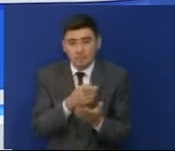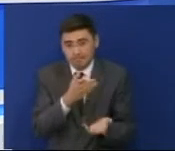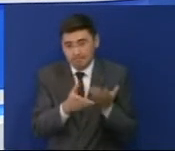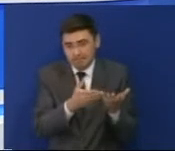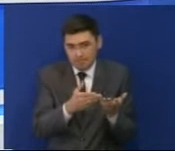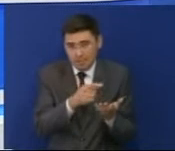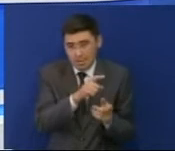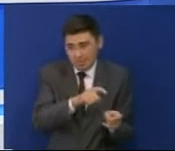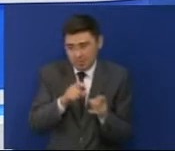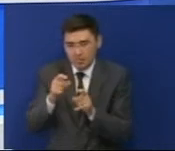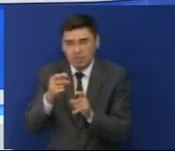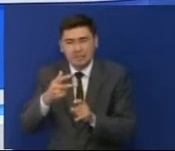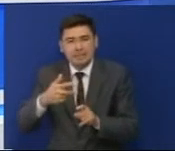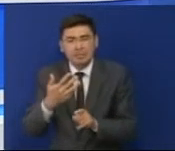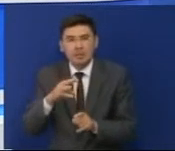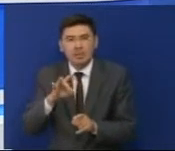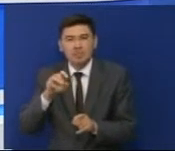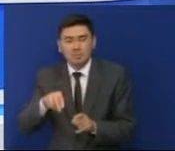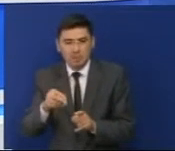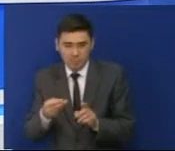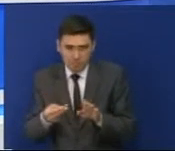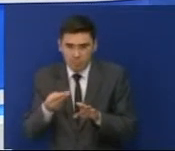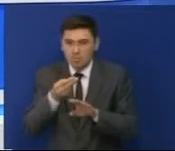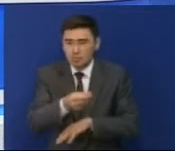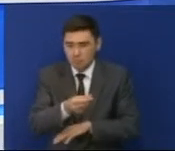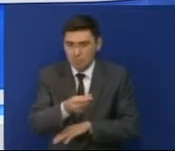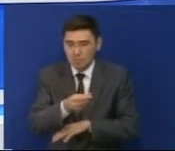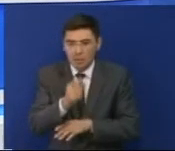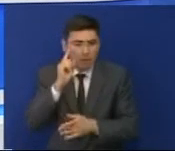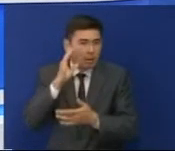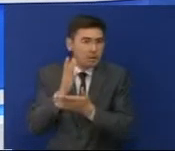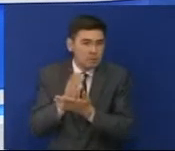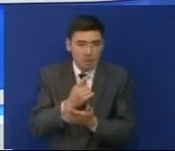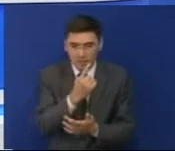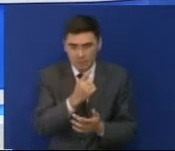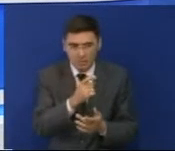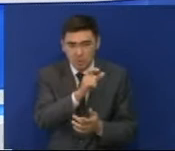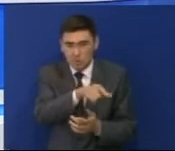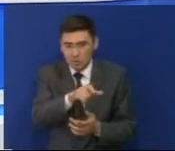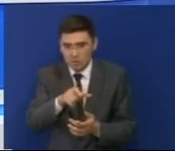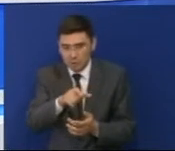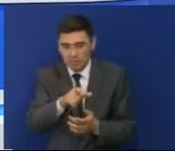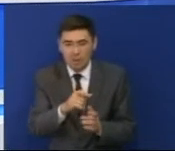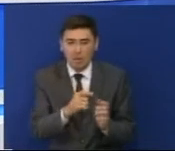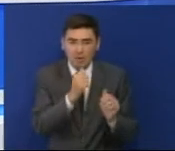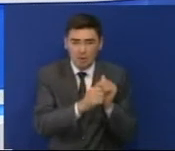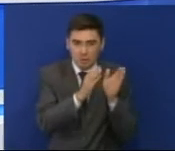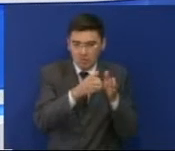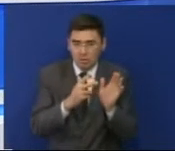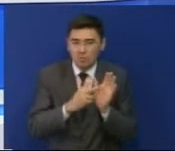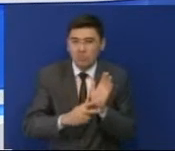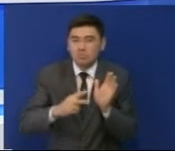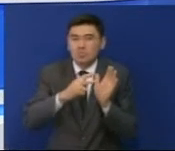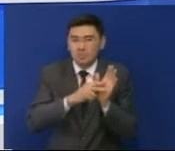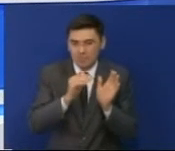аударғандардың шығындары 35 айлық есептік көрсеткіш көлемінде өтелетін болады. Яғни, отбасының әрбір мүшесіне